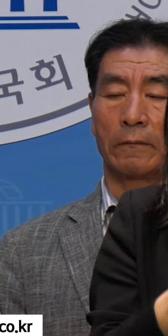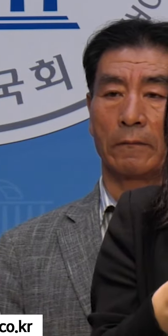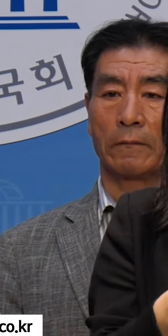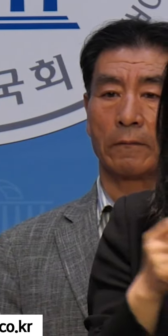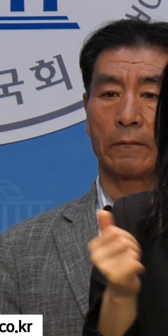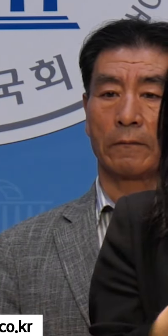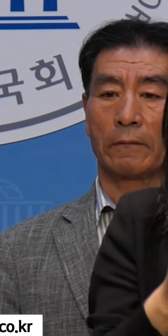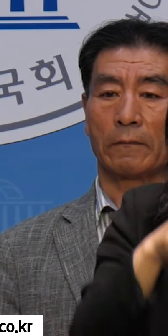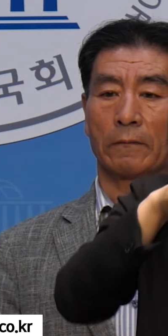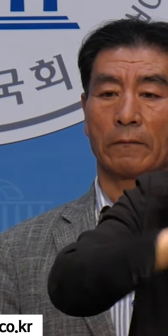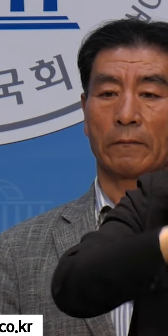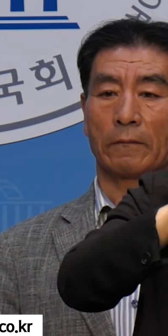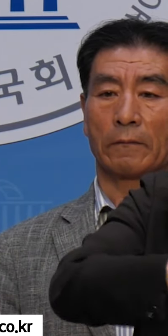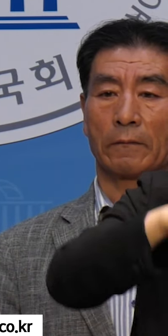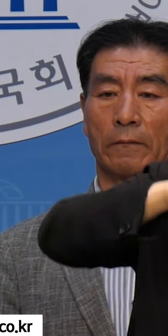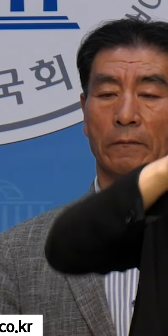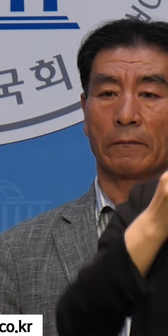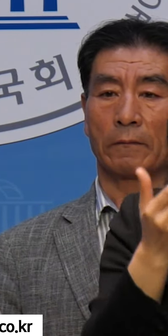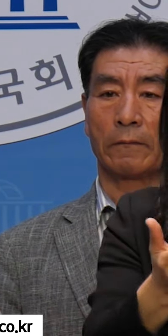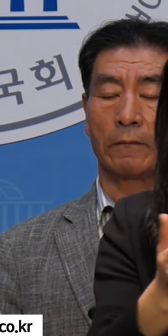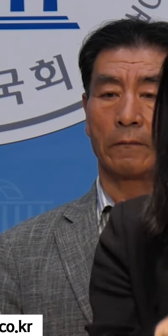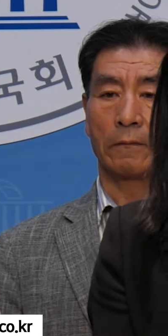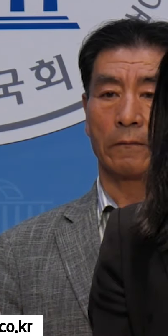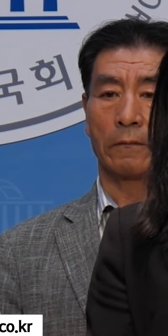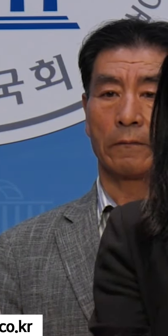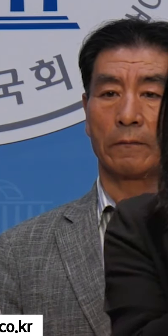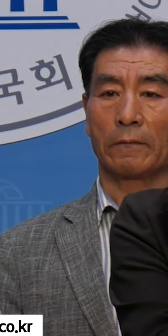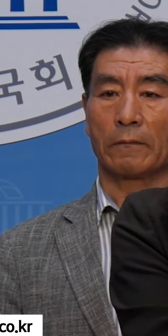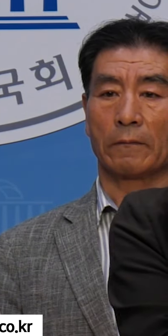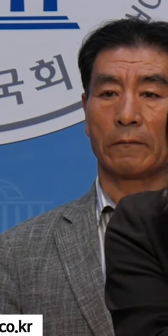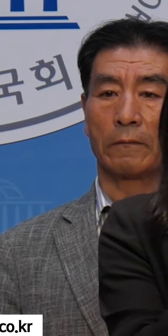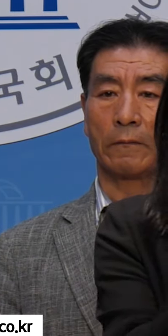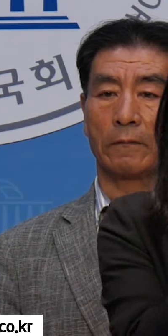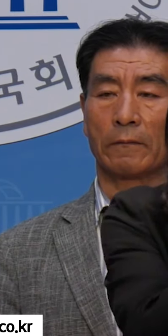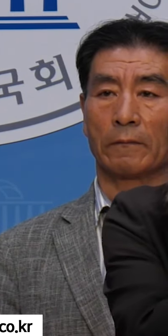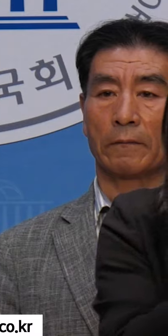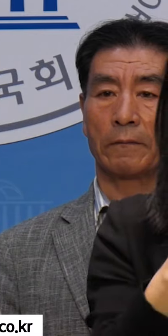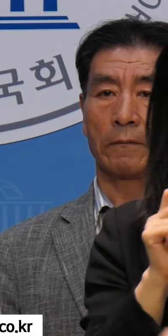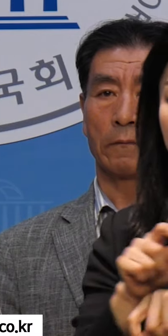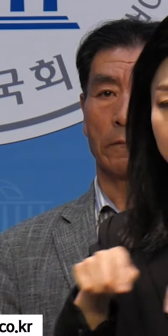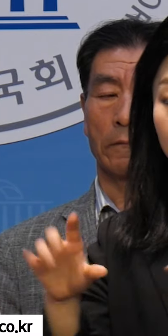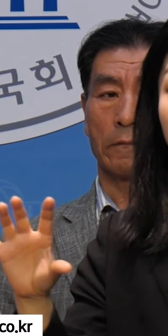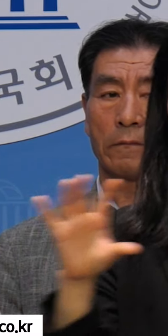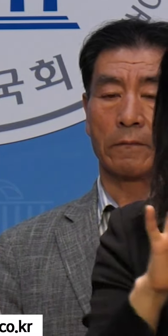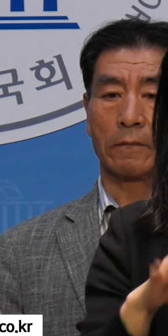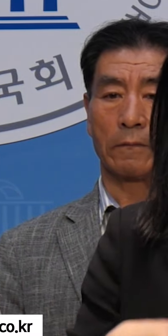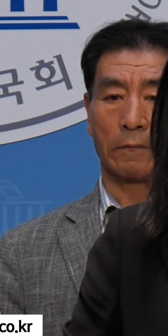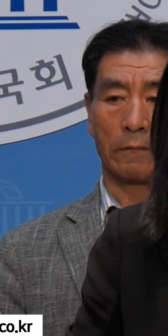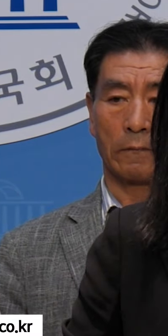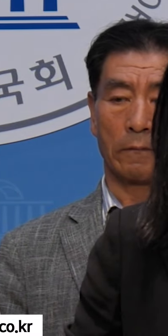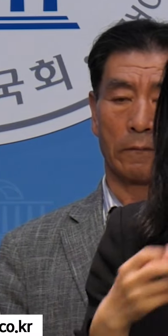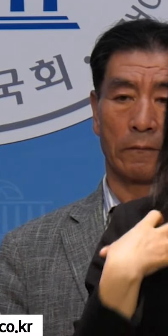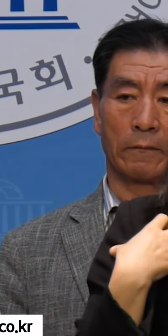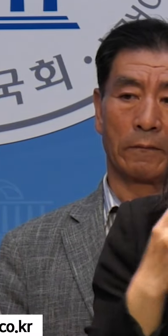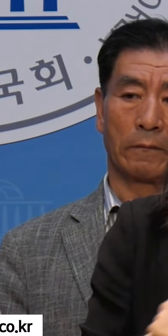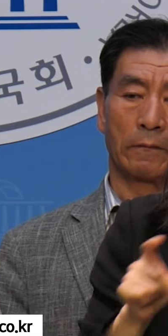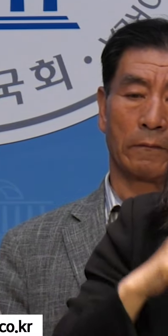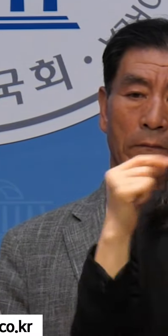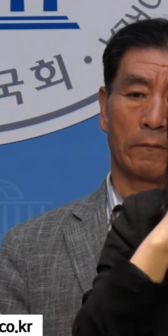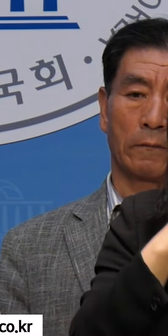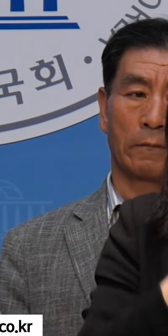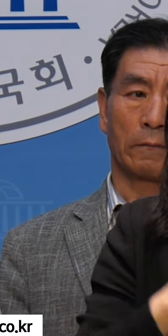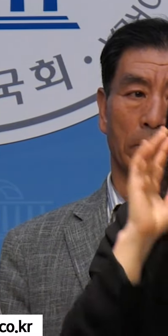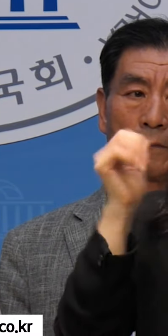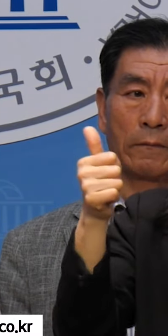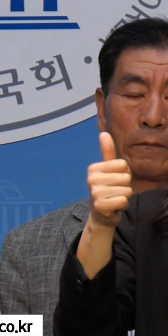국회 선출 등을 통한 입법과 행정의 연계성, 책임성 강화 및 대통령과 국회 내각의